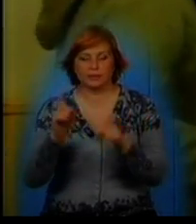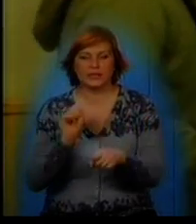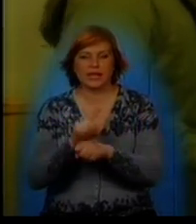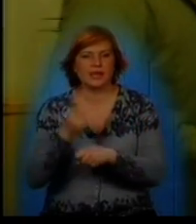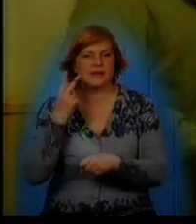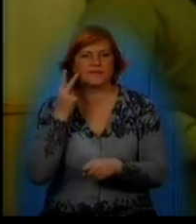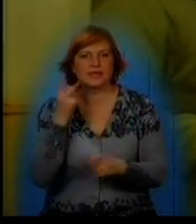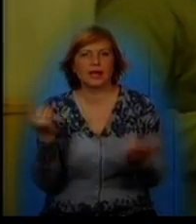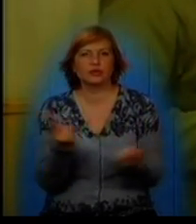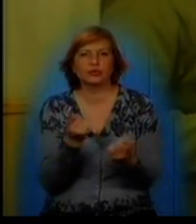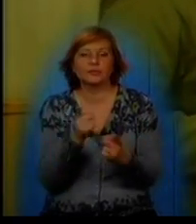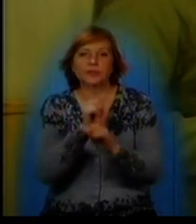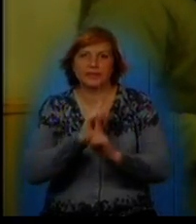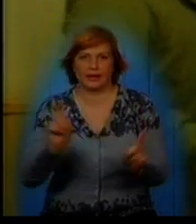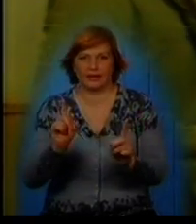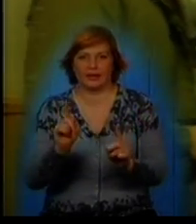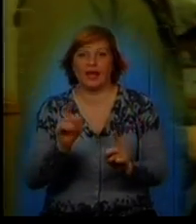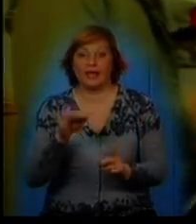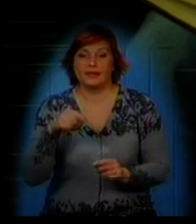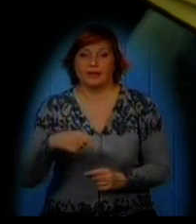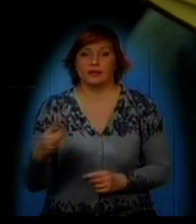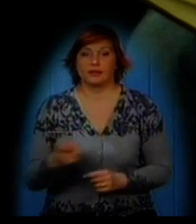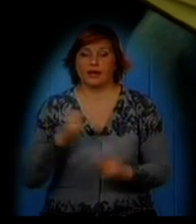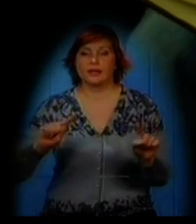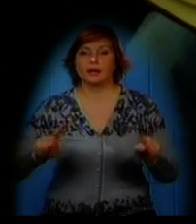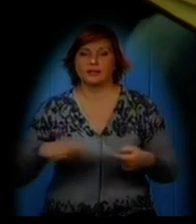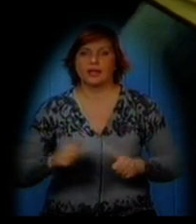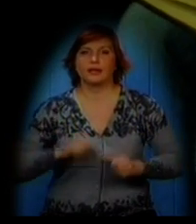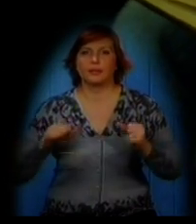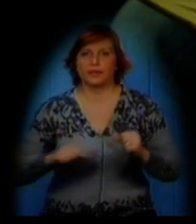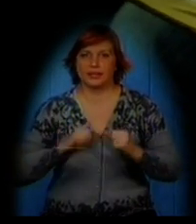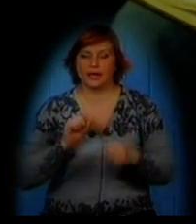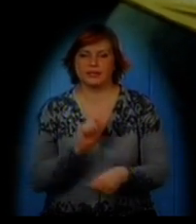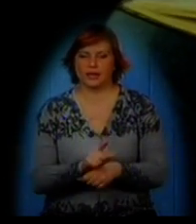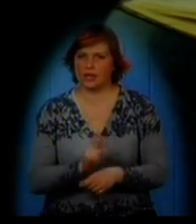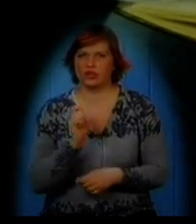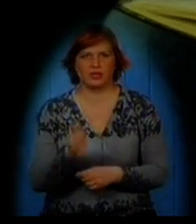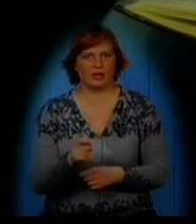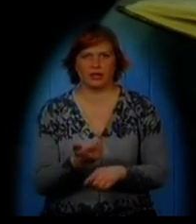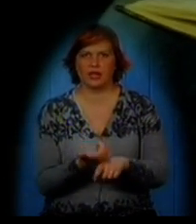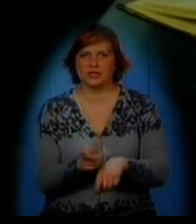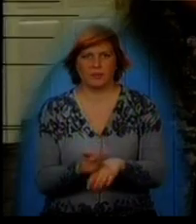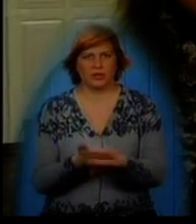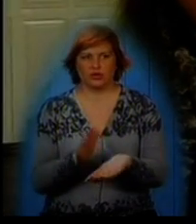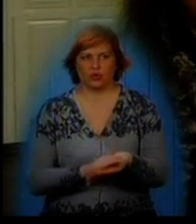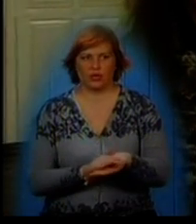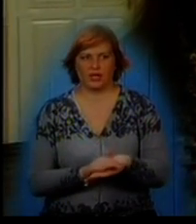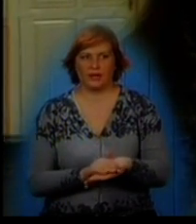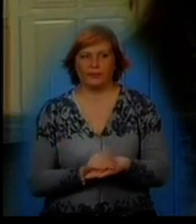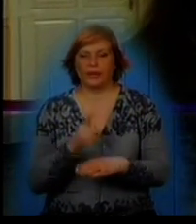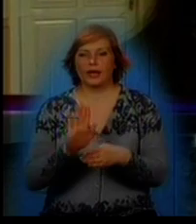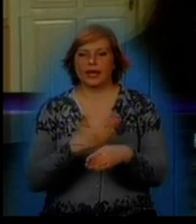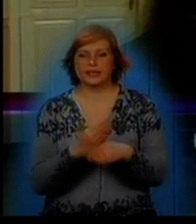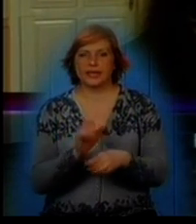всегда содержит в себе какую-то загадку. Да и на этот раз организаторы постарались. Задачки ребятам достанутся не самые легкие. Они разделены на три